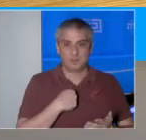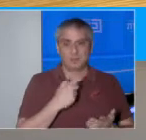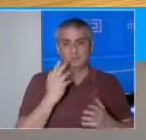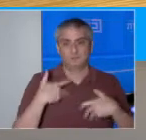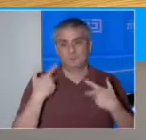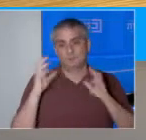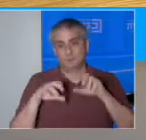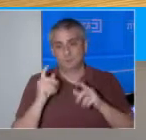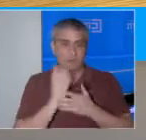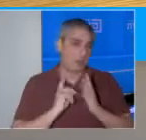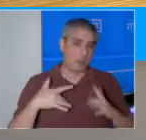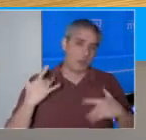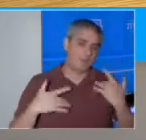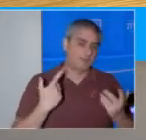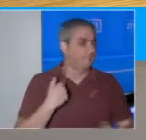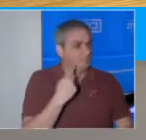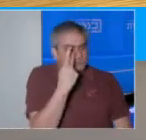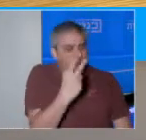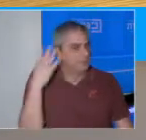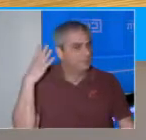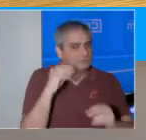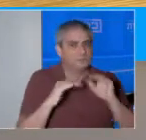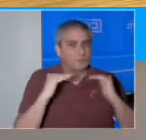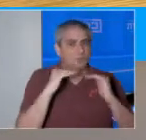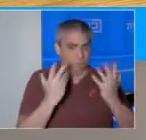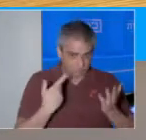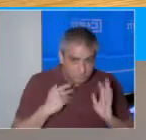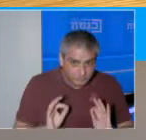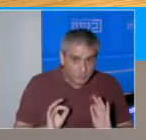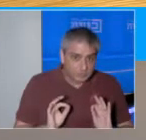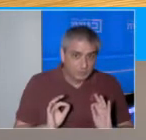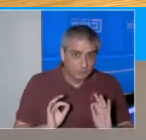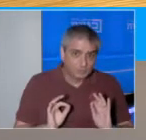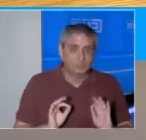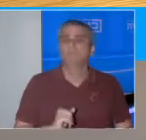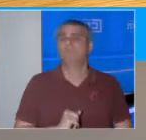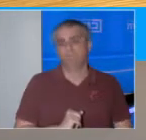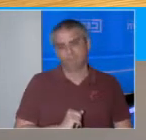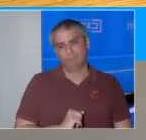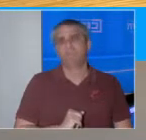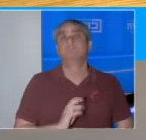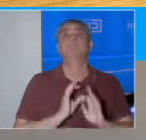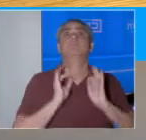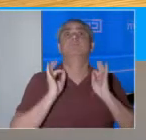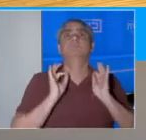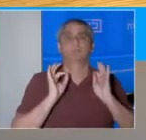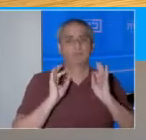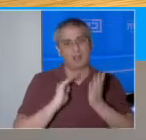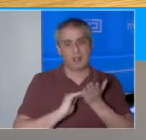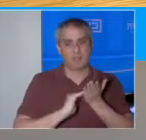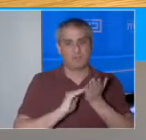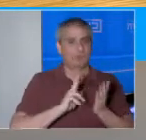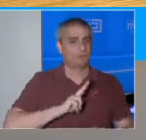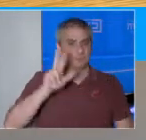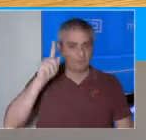שיורד גשם, חלק לא מתלהבים. וכשאנחנו מסתכלים על הממוצע השנתי, אנחנו בסדר? אנחנו בסדר גמור, לפחות